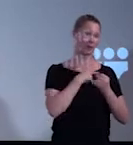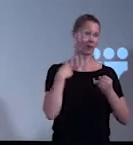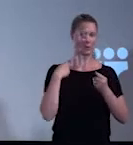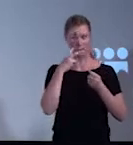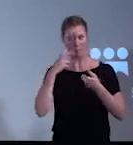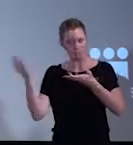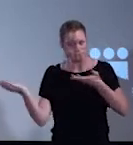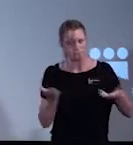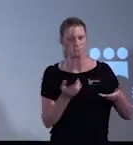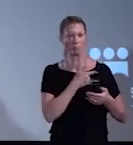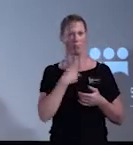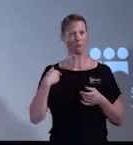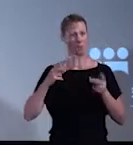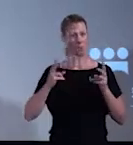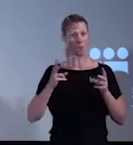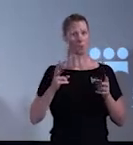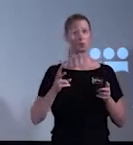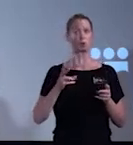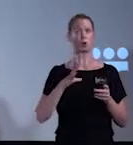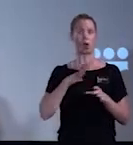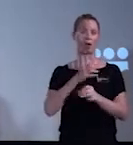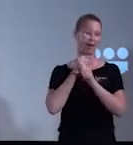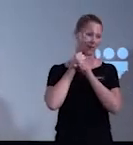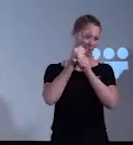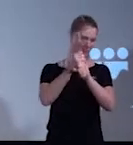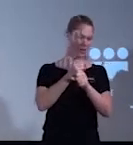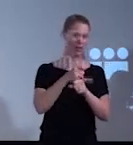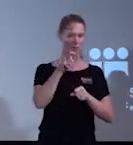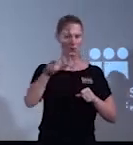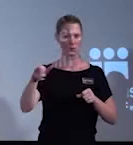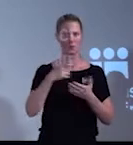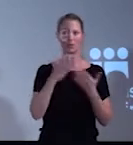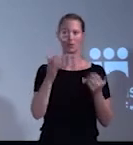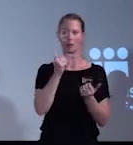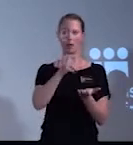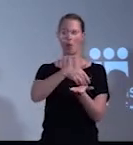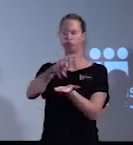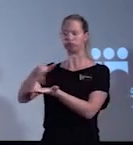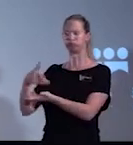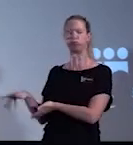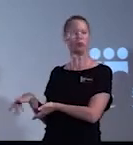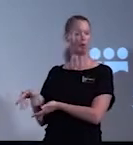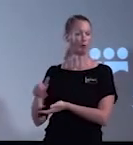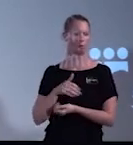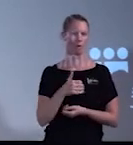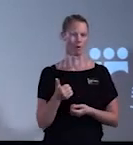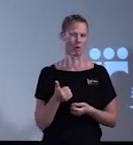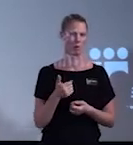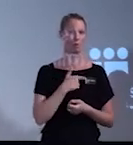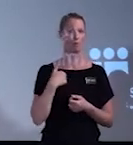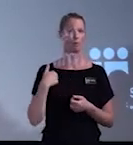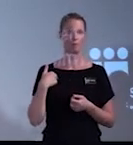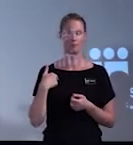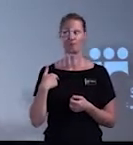det. Men vi har ju också etablerade röster som vi inte bara kan spola ut med badvattnet. Och vi